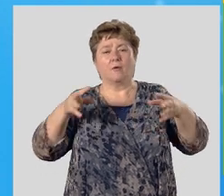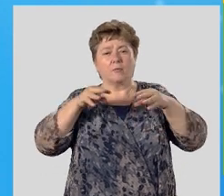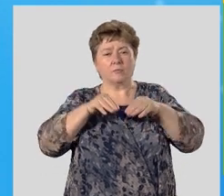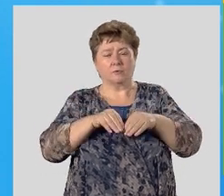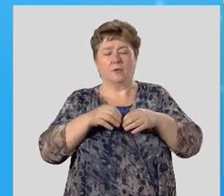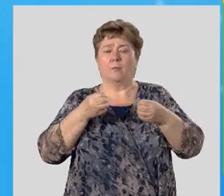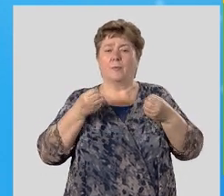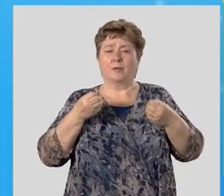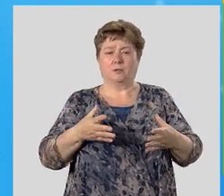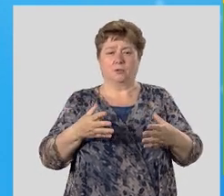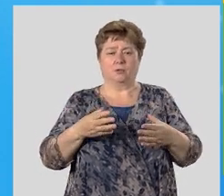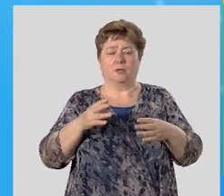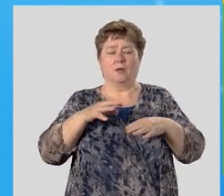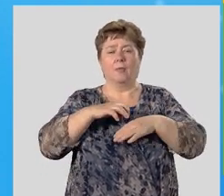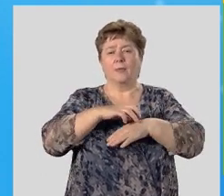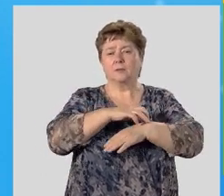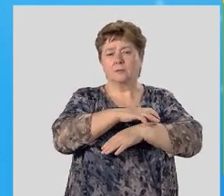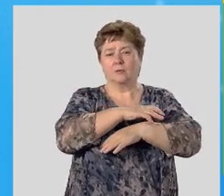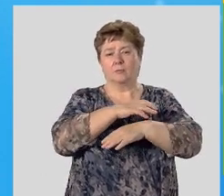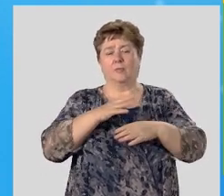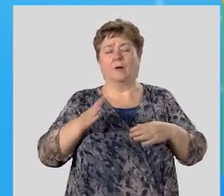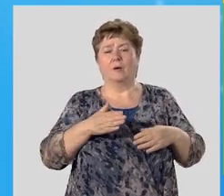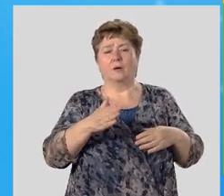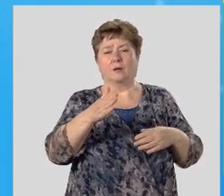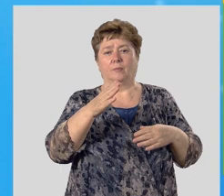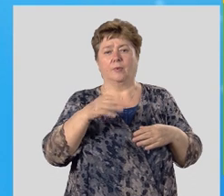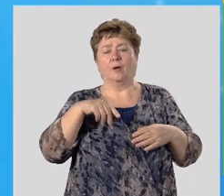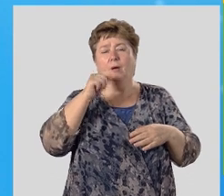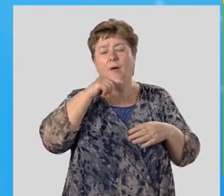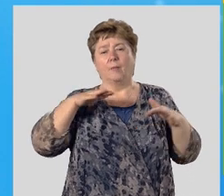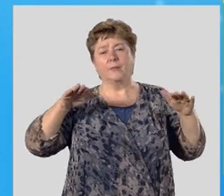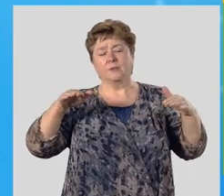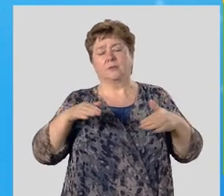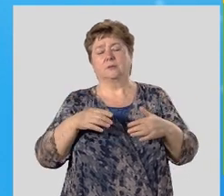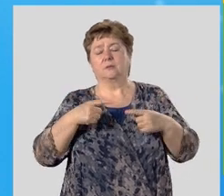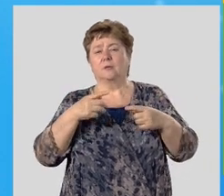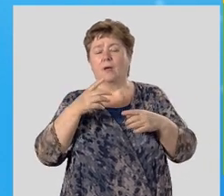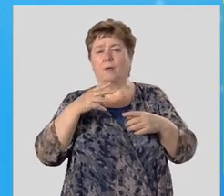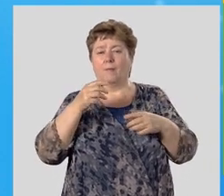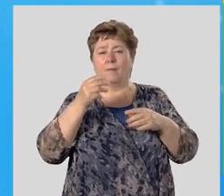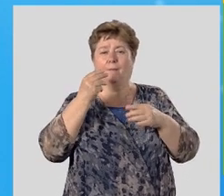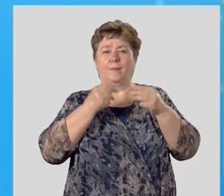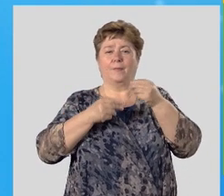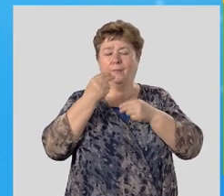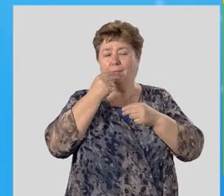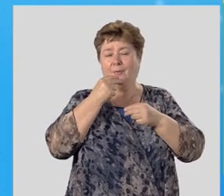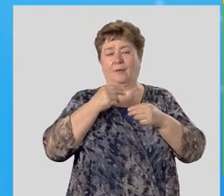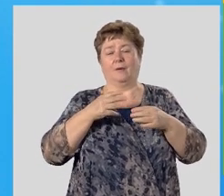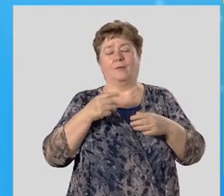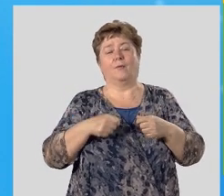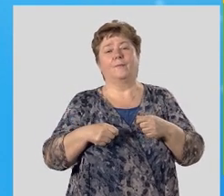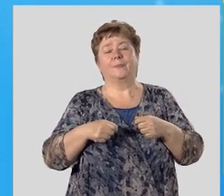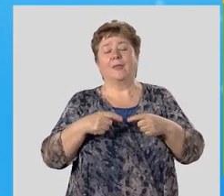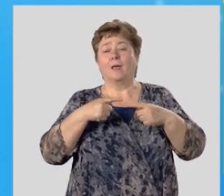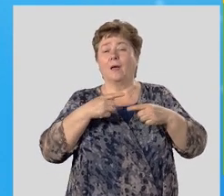числе простейших, насекомых, рыб, птиц, млекопитающих.